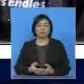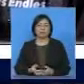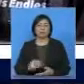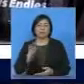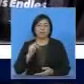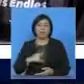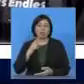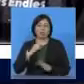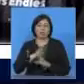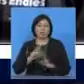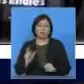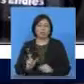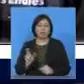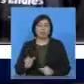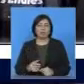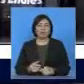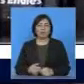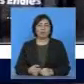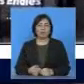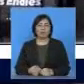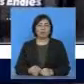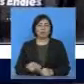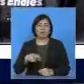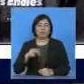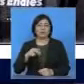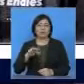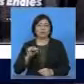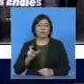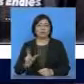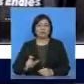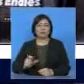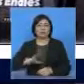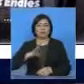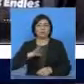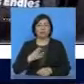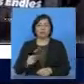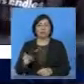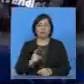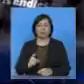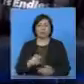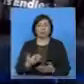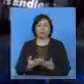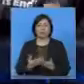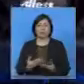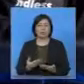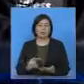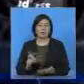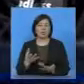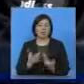обидит. Он до такой степени позитивный человек, вот, что вот даже когда ты плачешь,